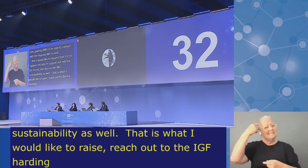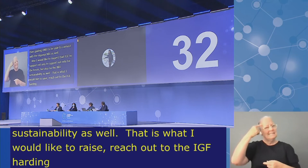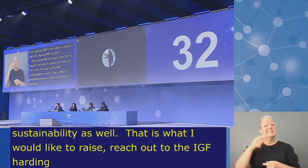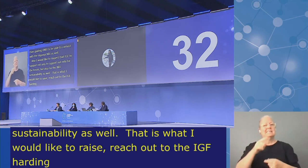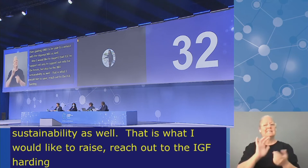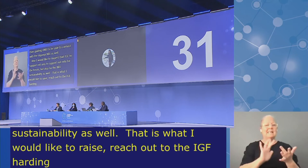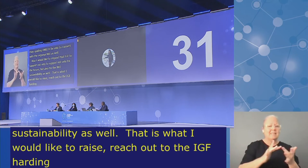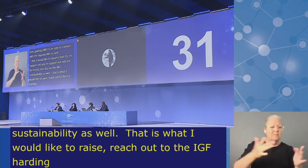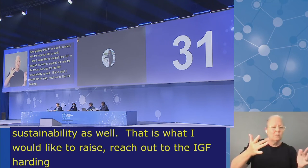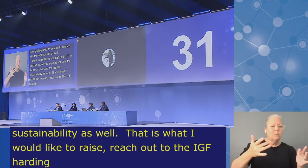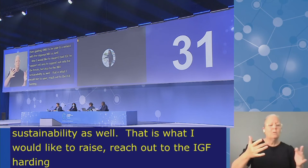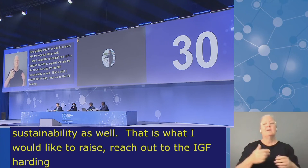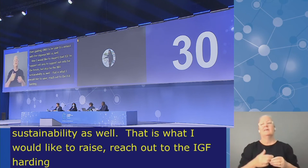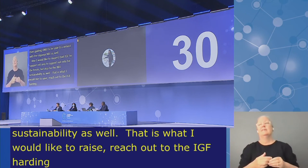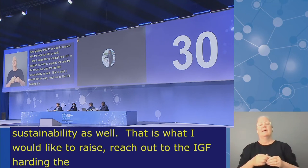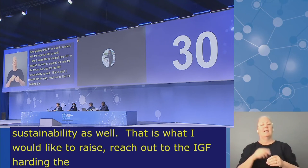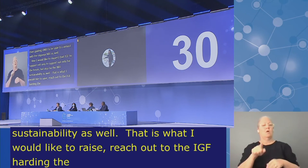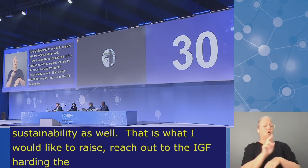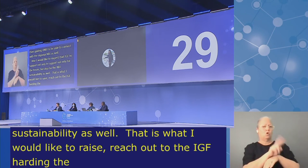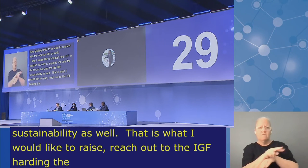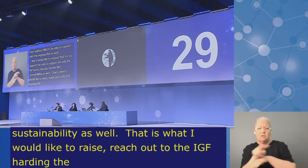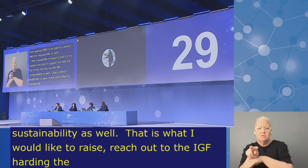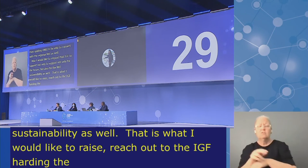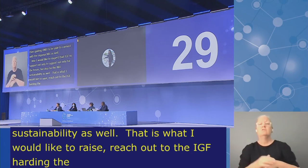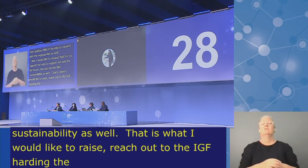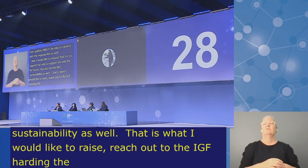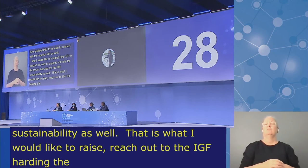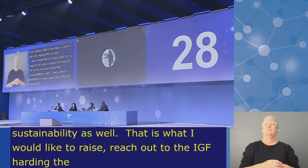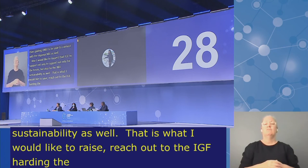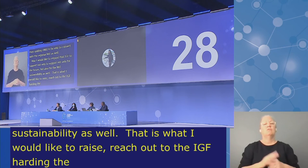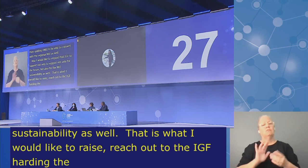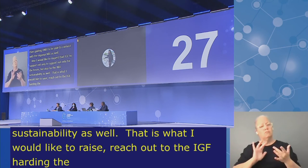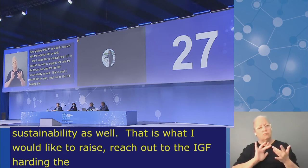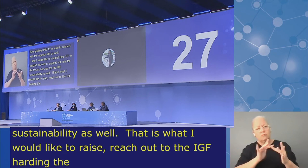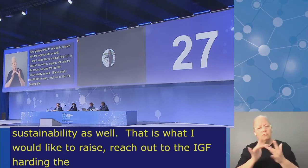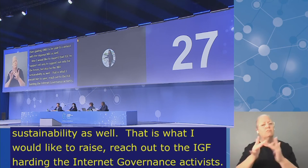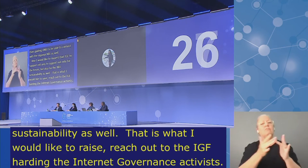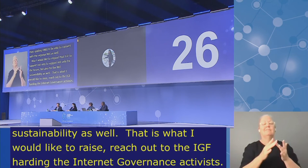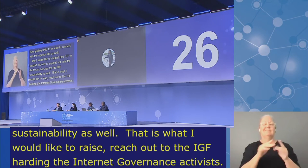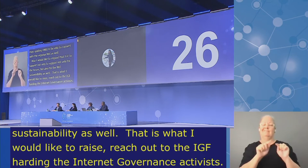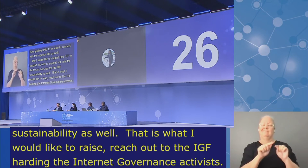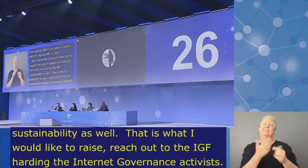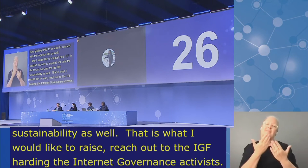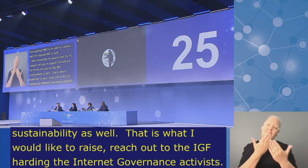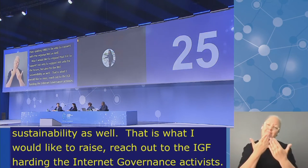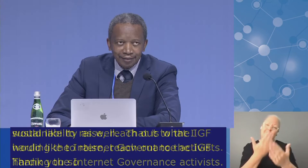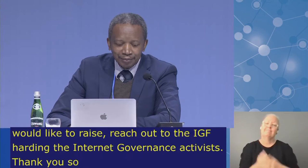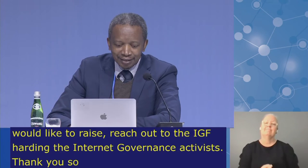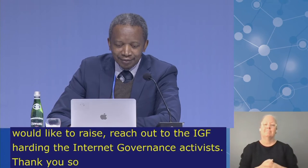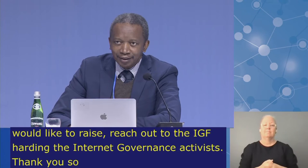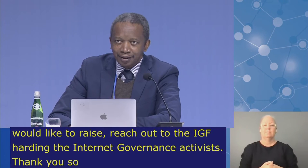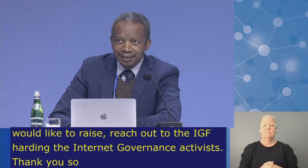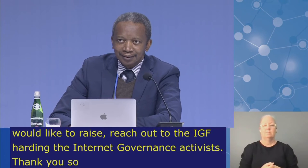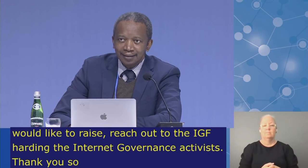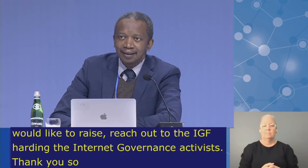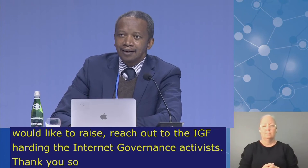и содействию развития NRE, всех этих сетей. Я думаю, что секретарь форума